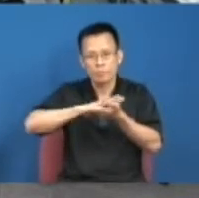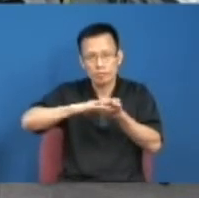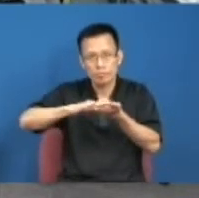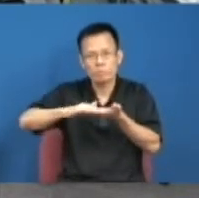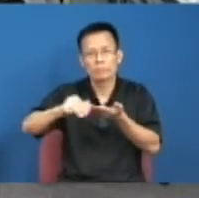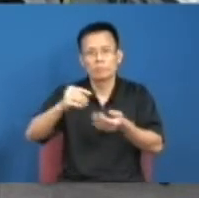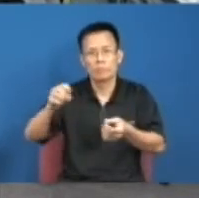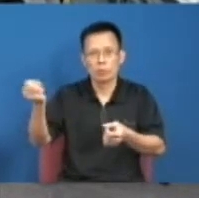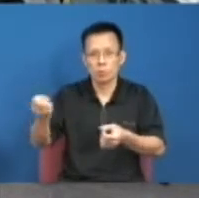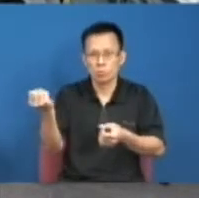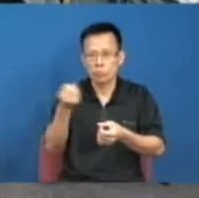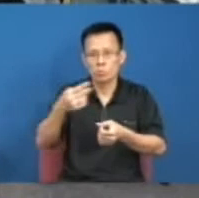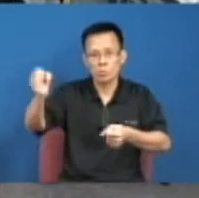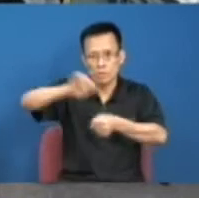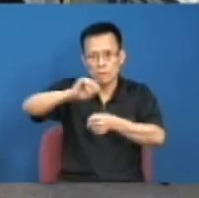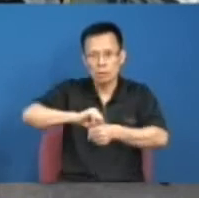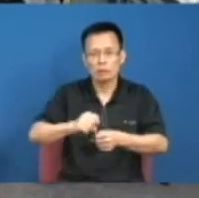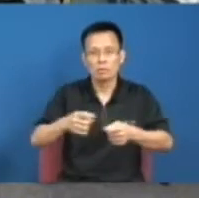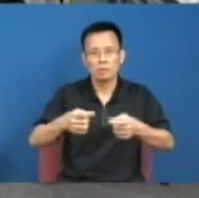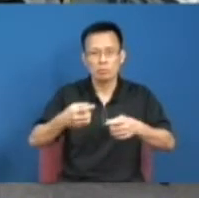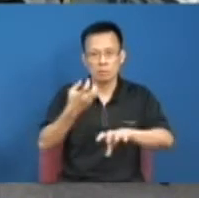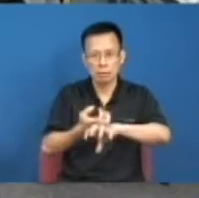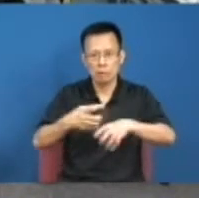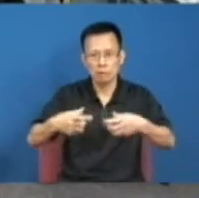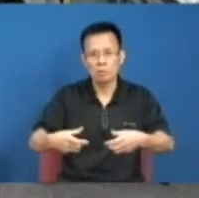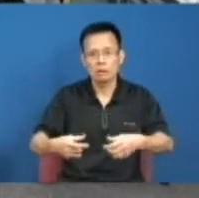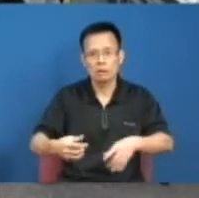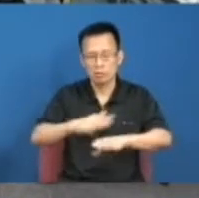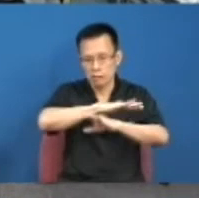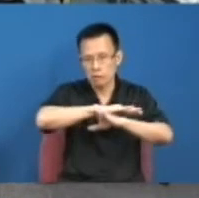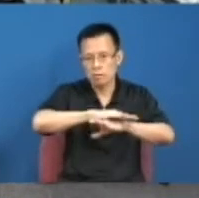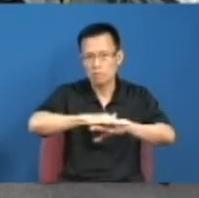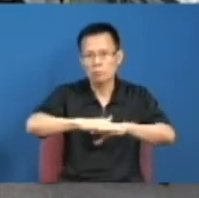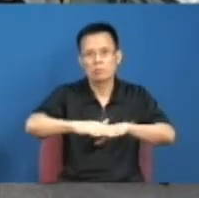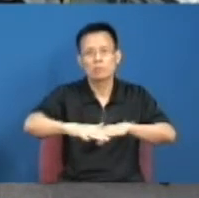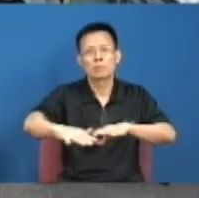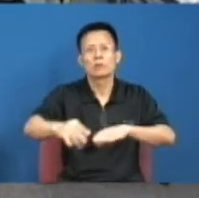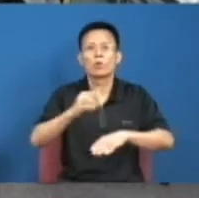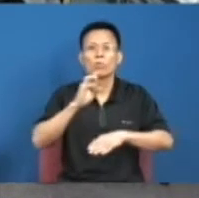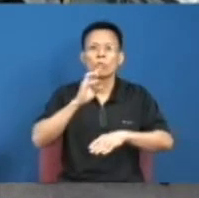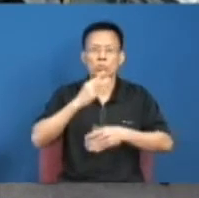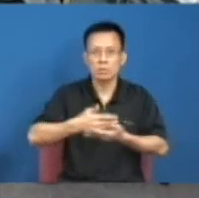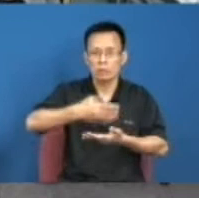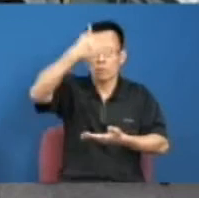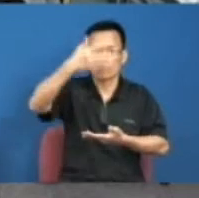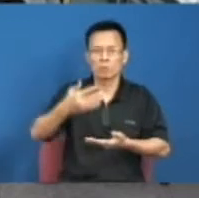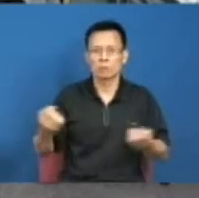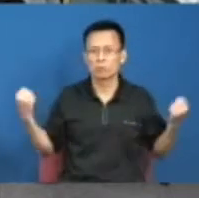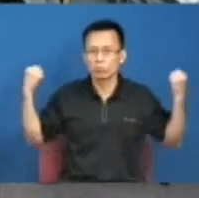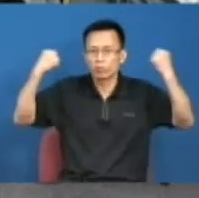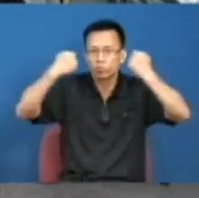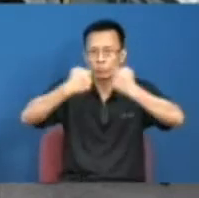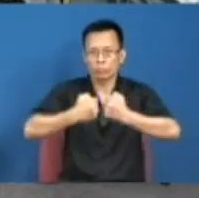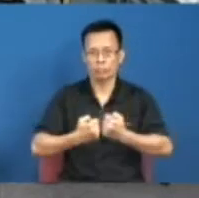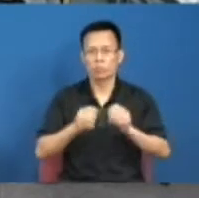陣咯。咁再加埋做埋一件好嘅天面防水咧，咁等於成間屋著咗件雨褸，咁啊就乜嘢風都唔怕